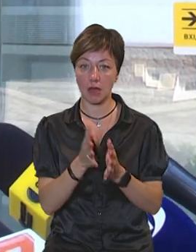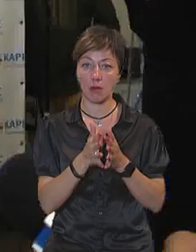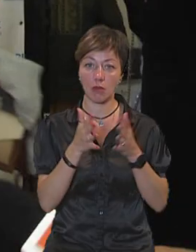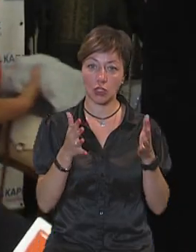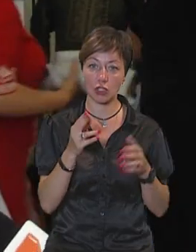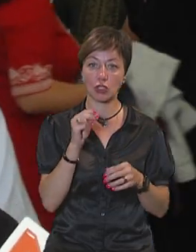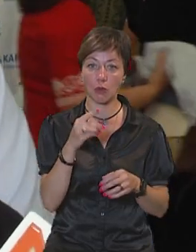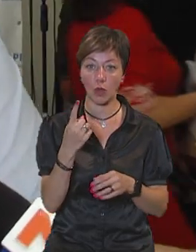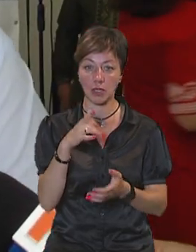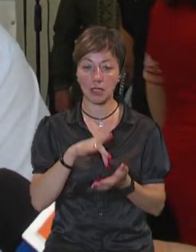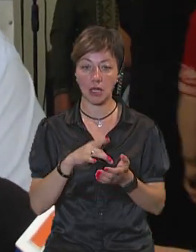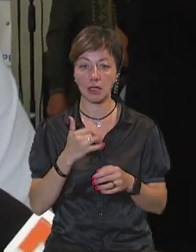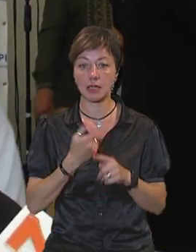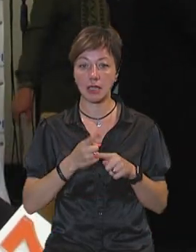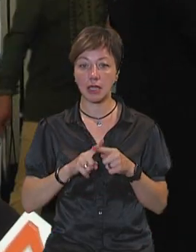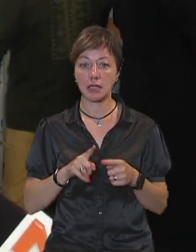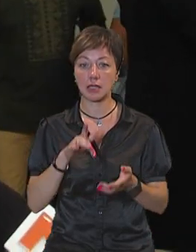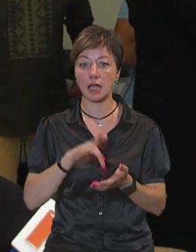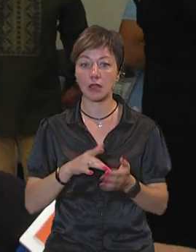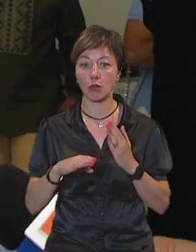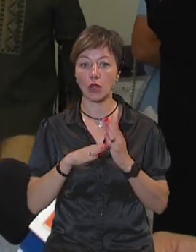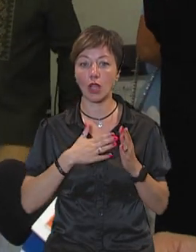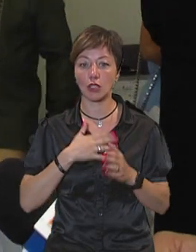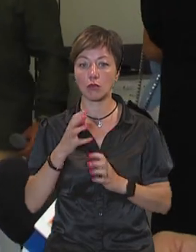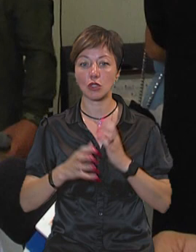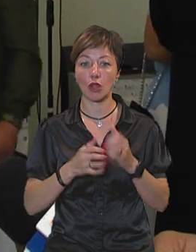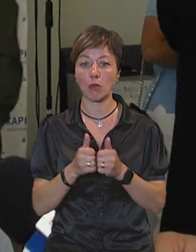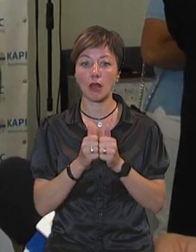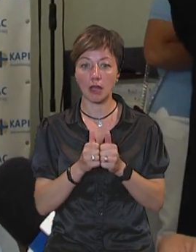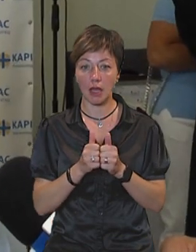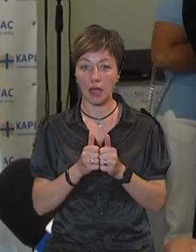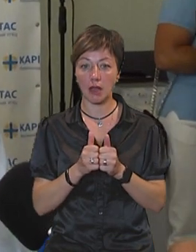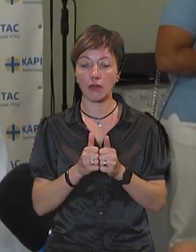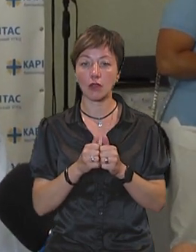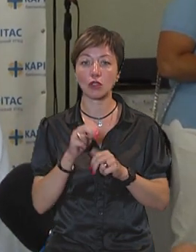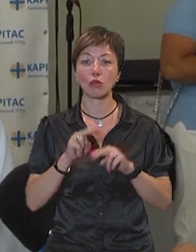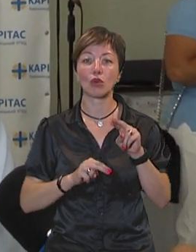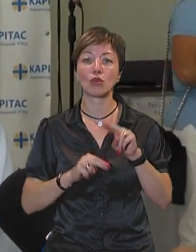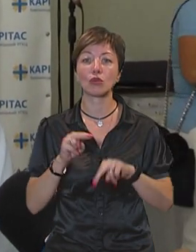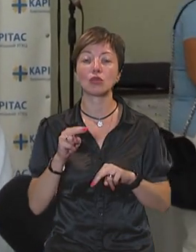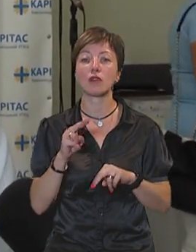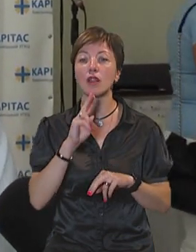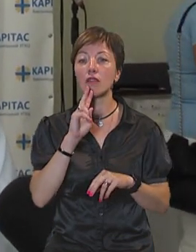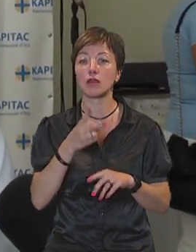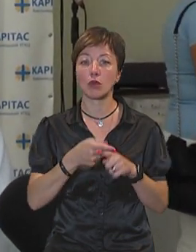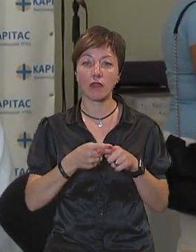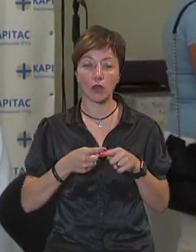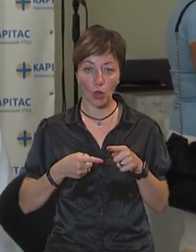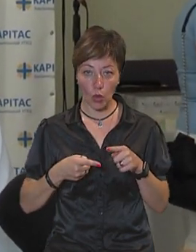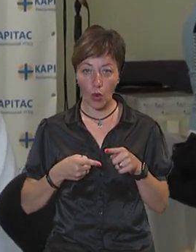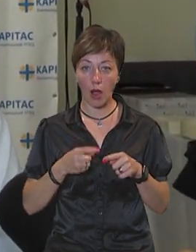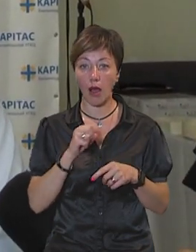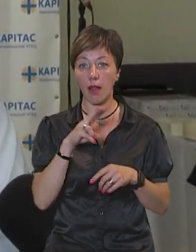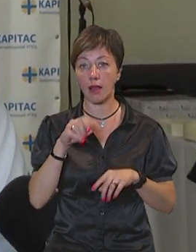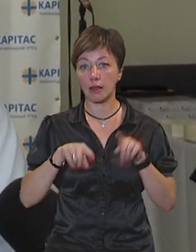один центр. Цей центр за допомогою наших міжнародних партнерів ми споруджували 2,5 роки,